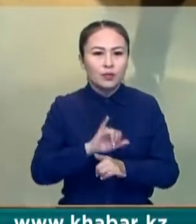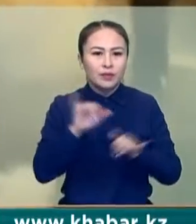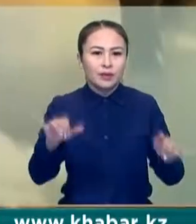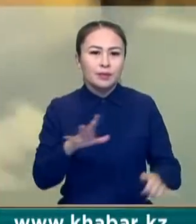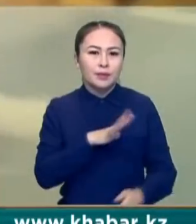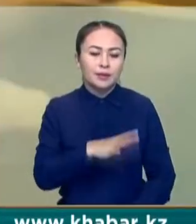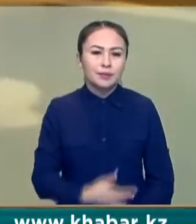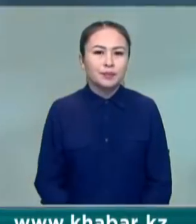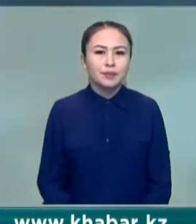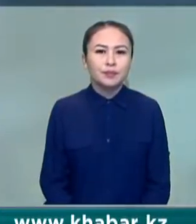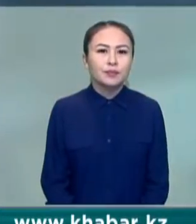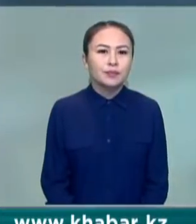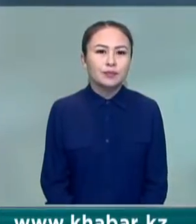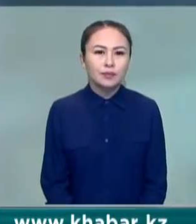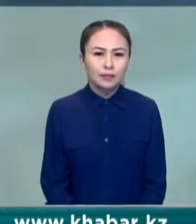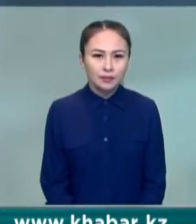көбейтті.